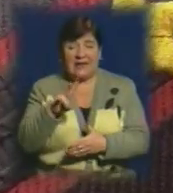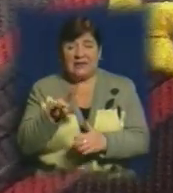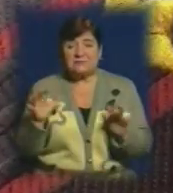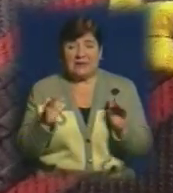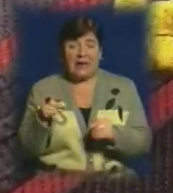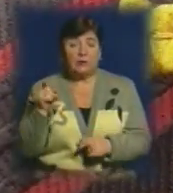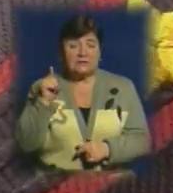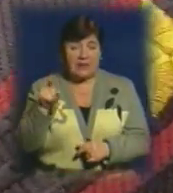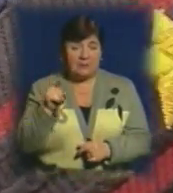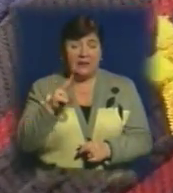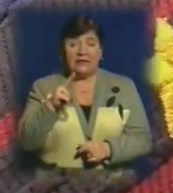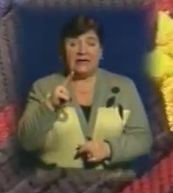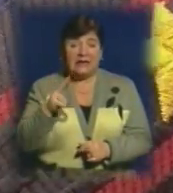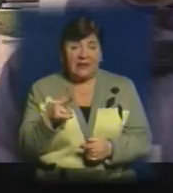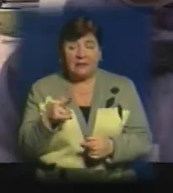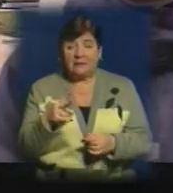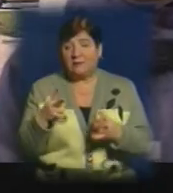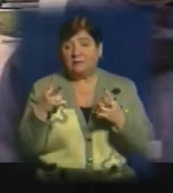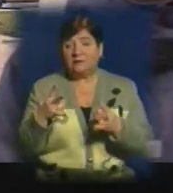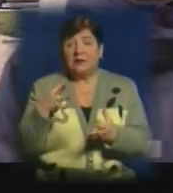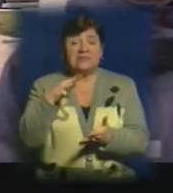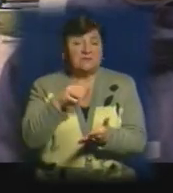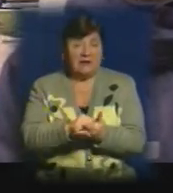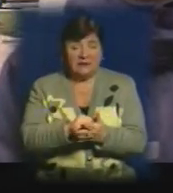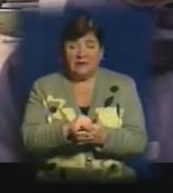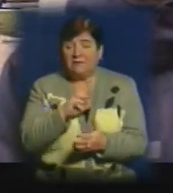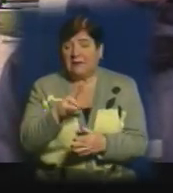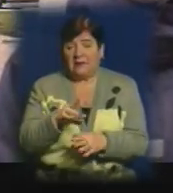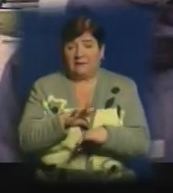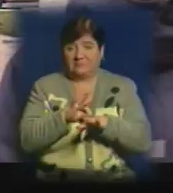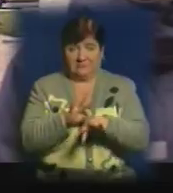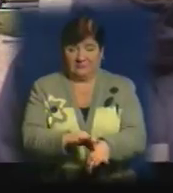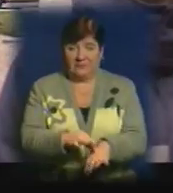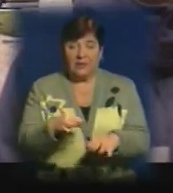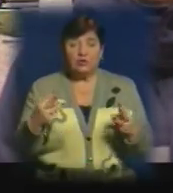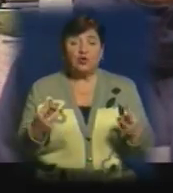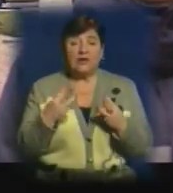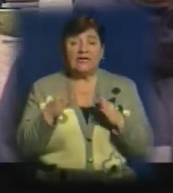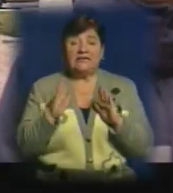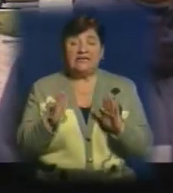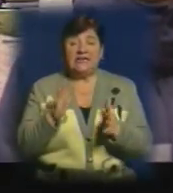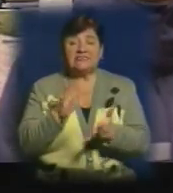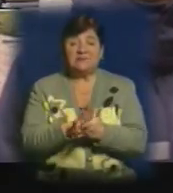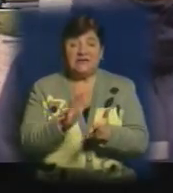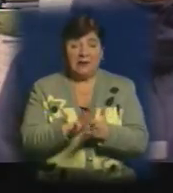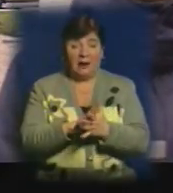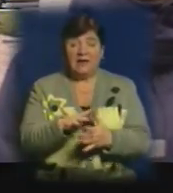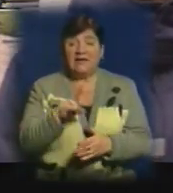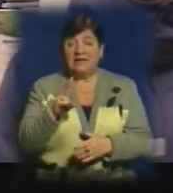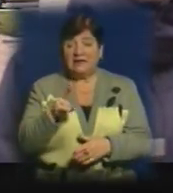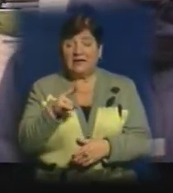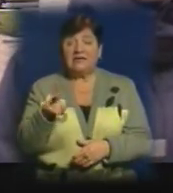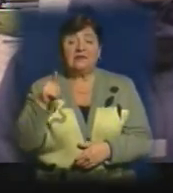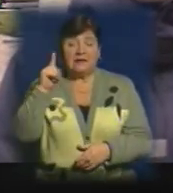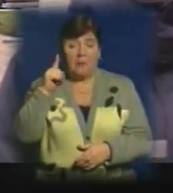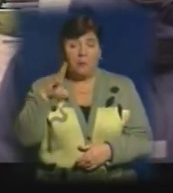там. Якихось значних матеріальних збитків ця пожежа не призвела, адже згоріла лише сміття та речі, які зберігались